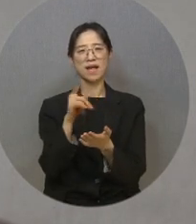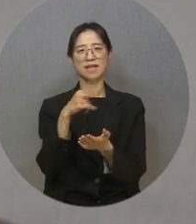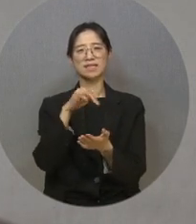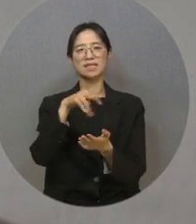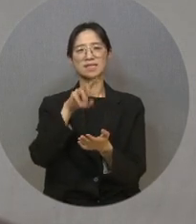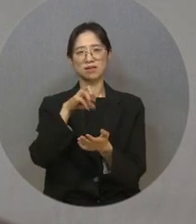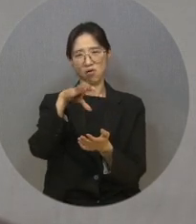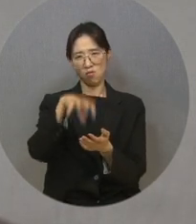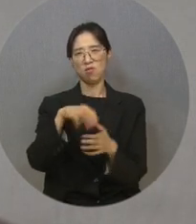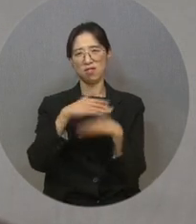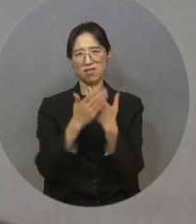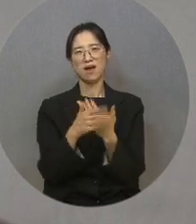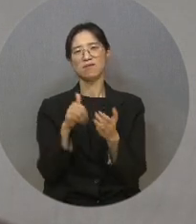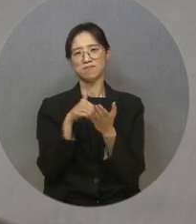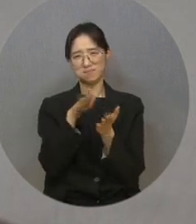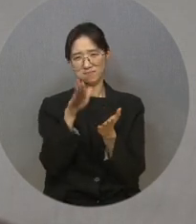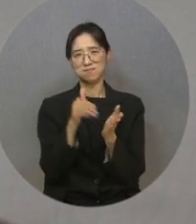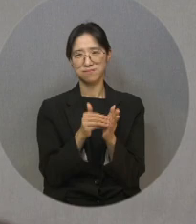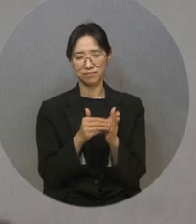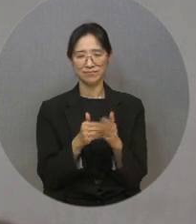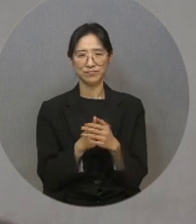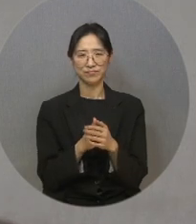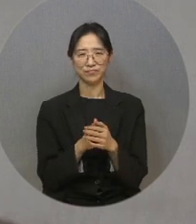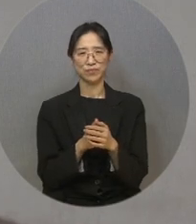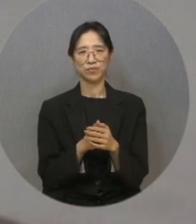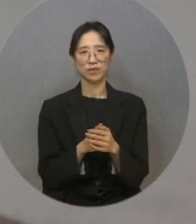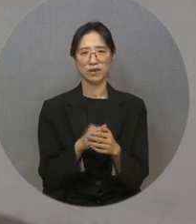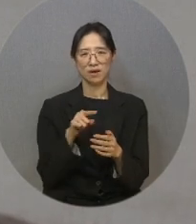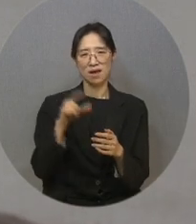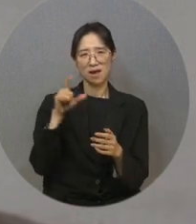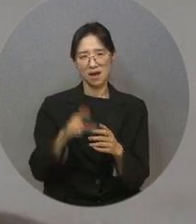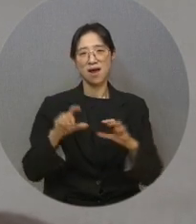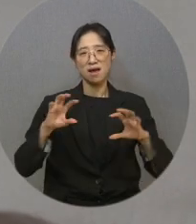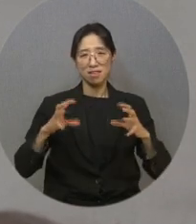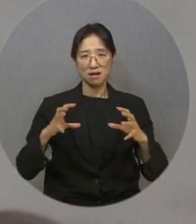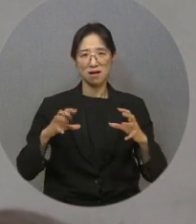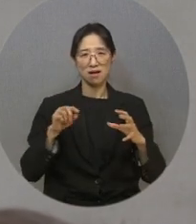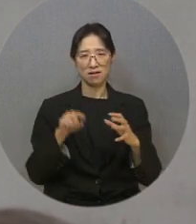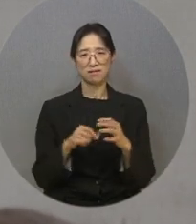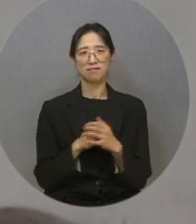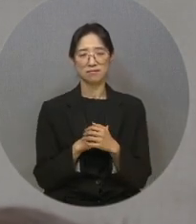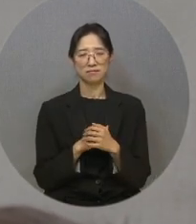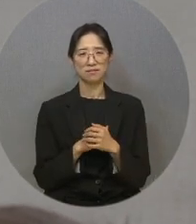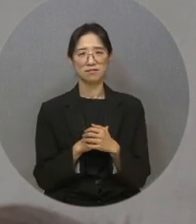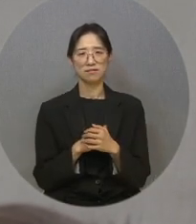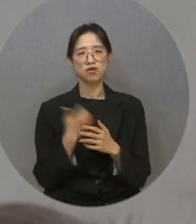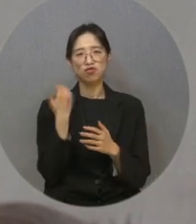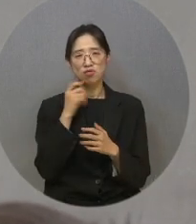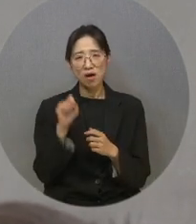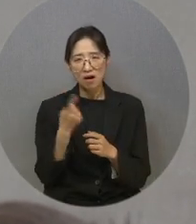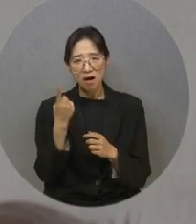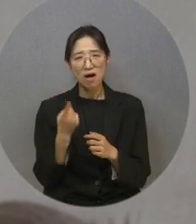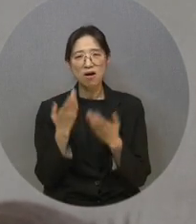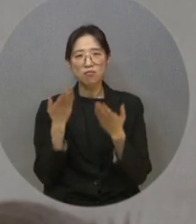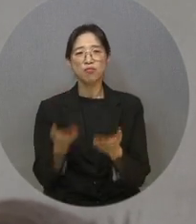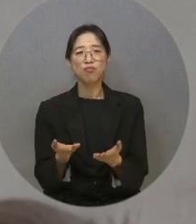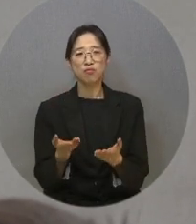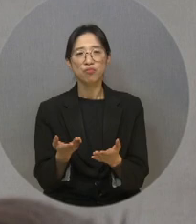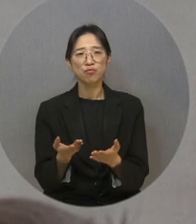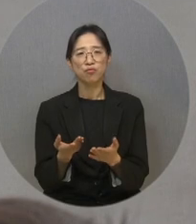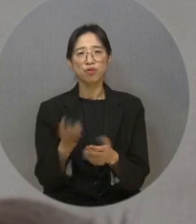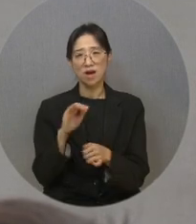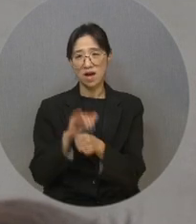안시성에서 다 물러났어요. 그런 강대한 제국을 누가 단초를 제공하게 됐냐면